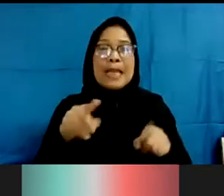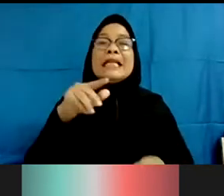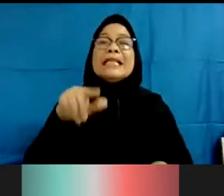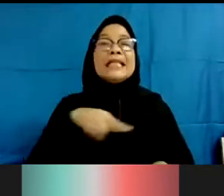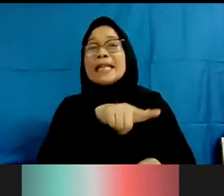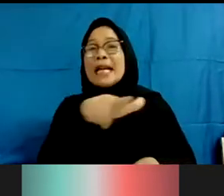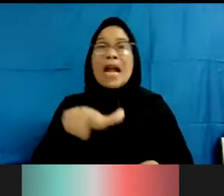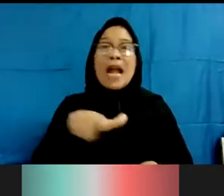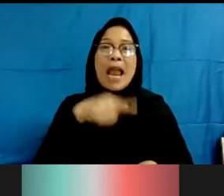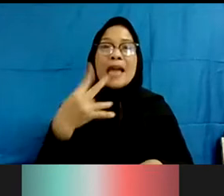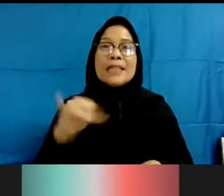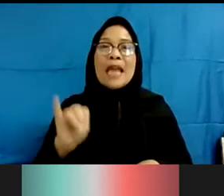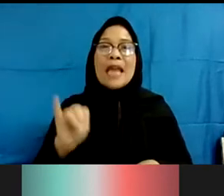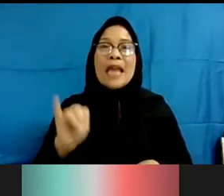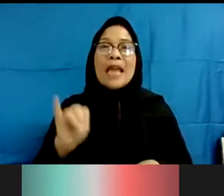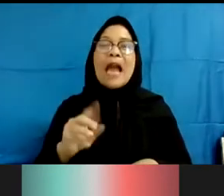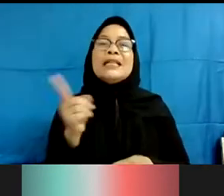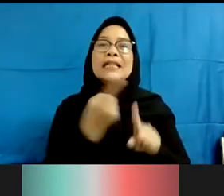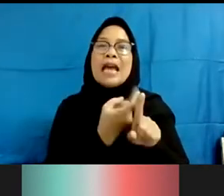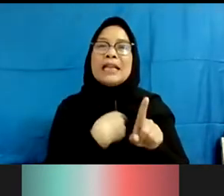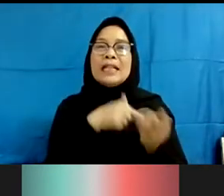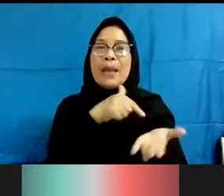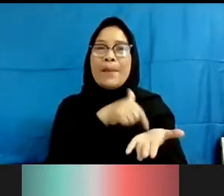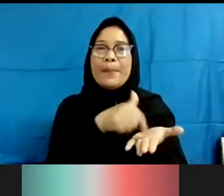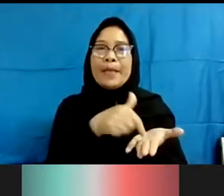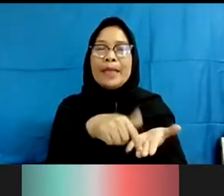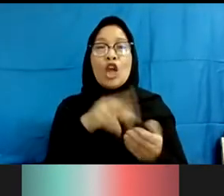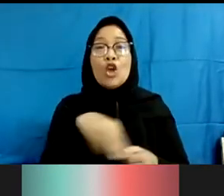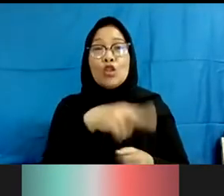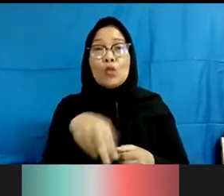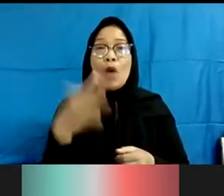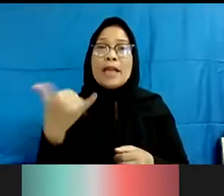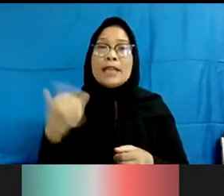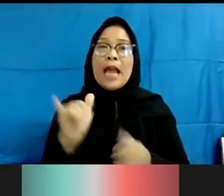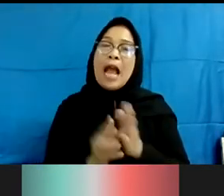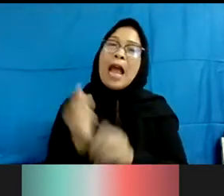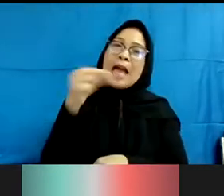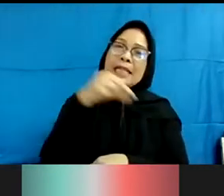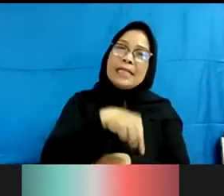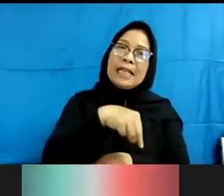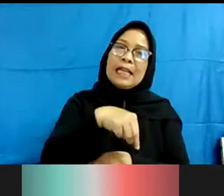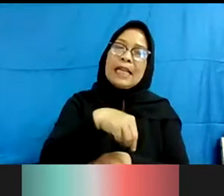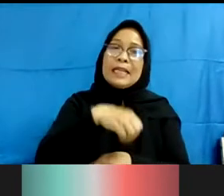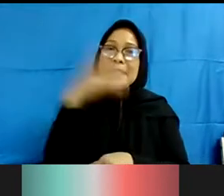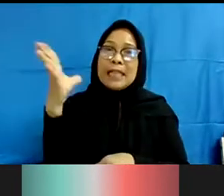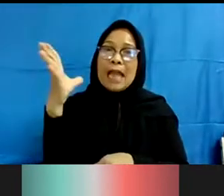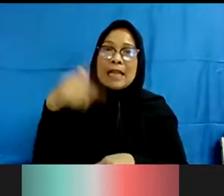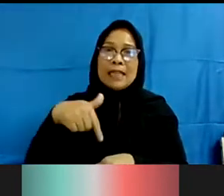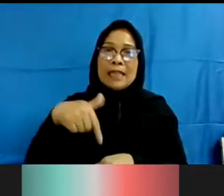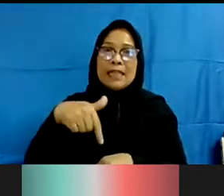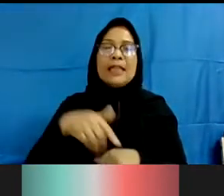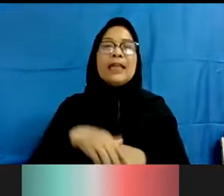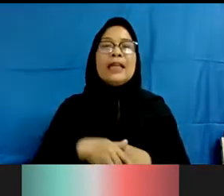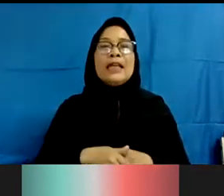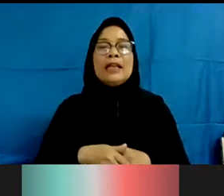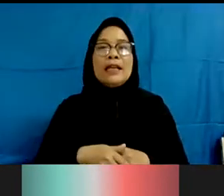lagi, teman-teman semuanya yang hadir, para partisipan yang hadir pada siang hari ini,